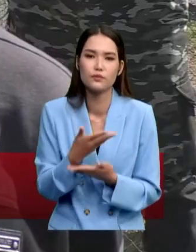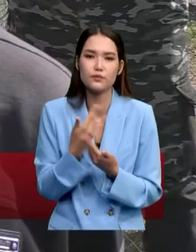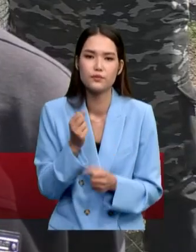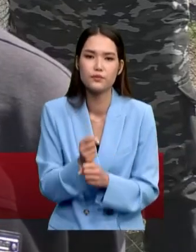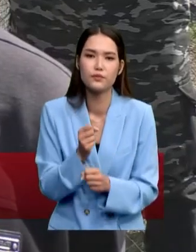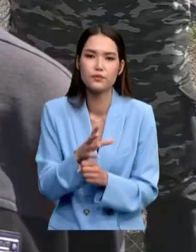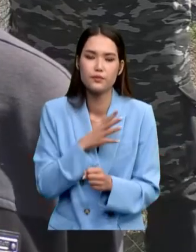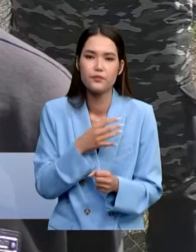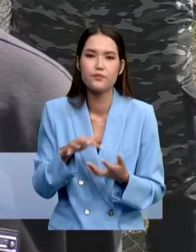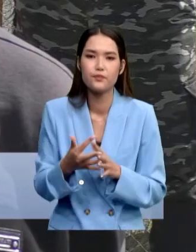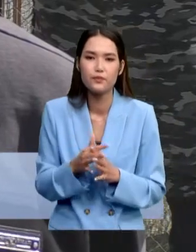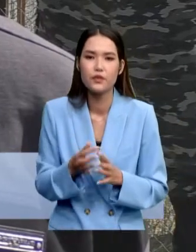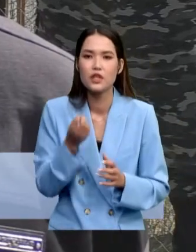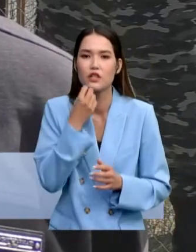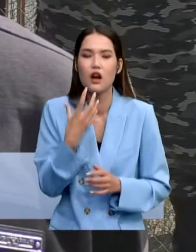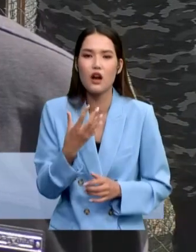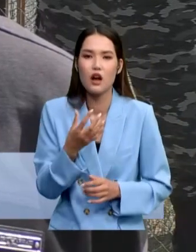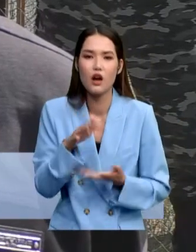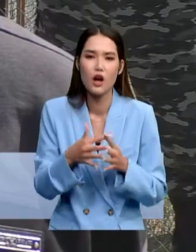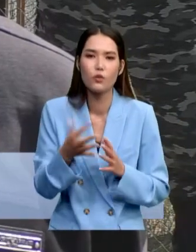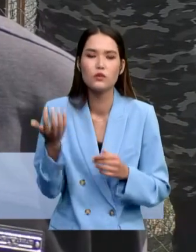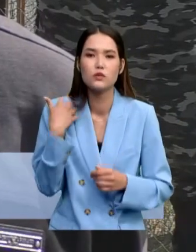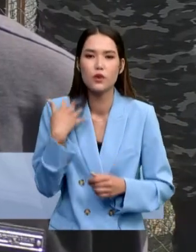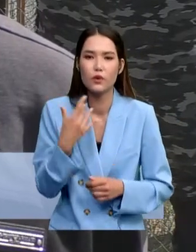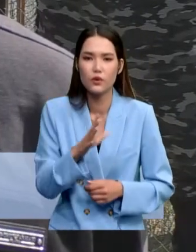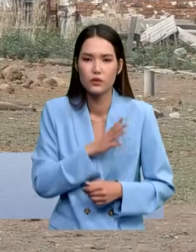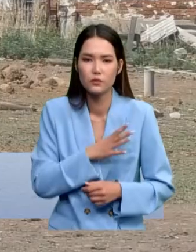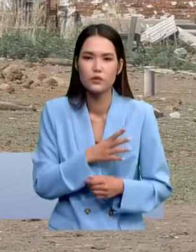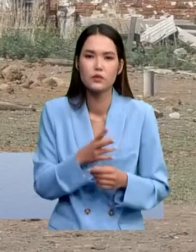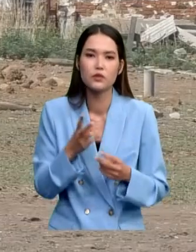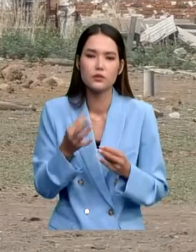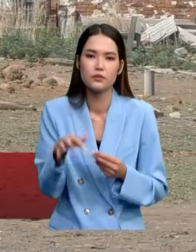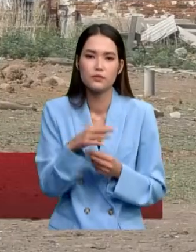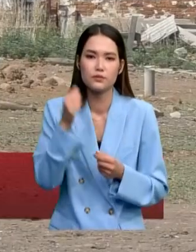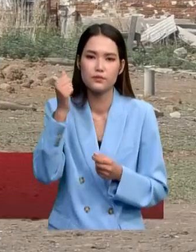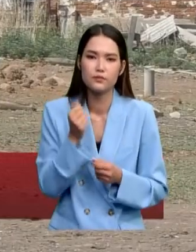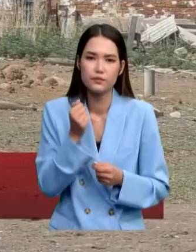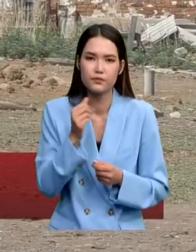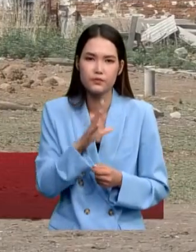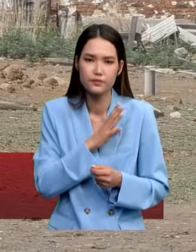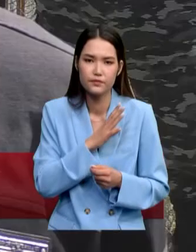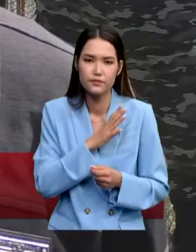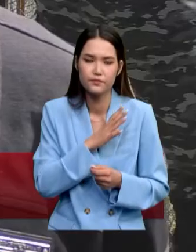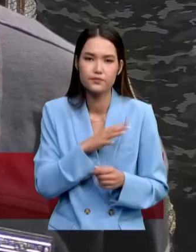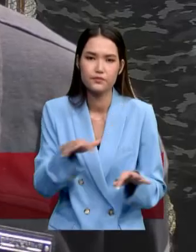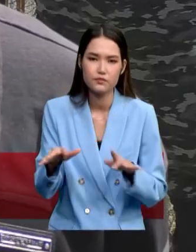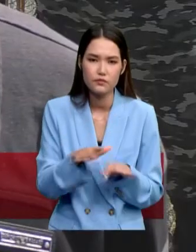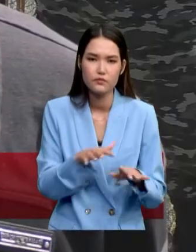ауыл енді бір кезде жақсы ауыл болған. Үлкен ауыл болды. Әжептәуір. Одан кейін өзі